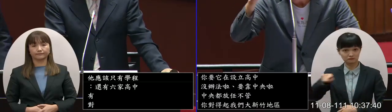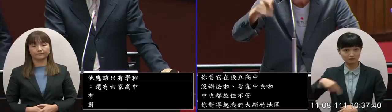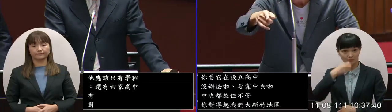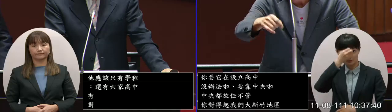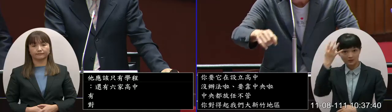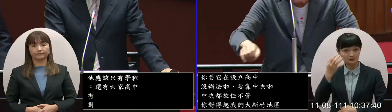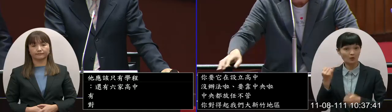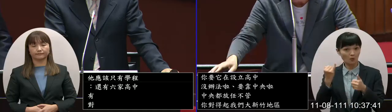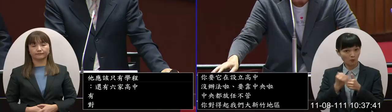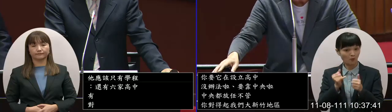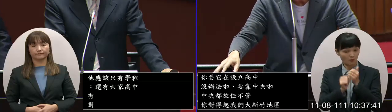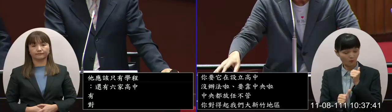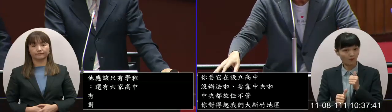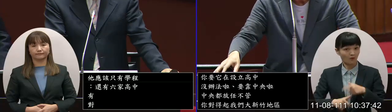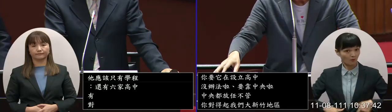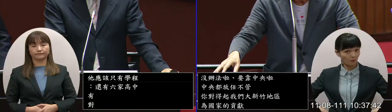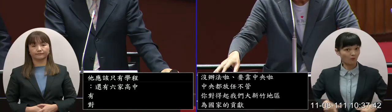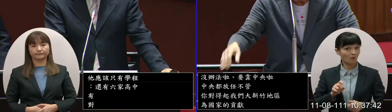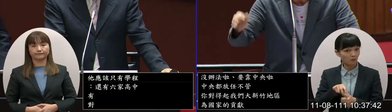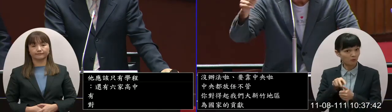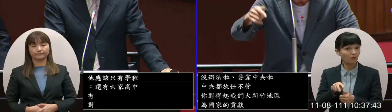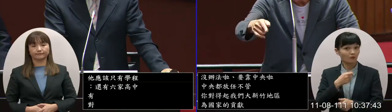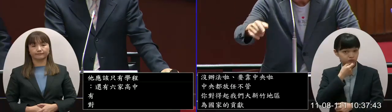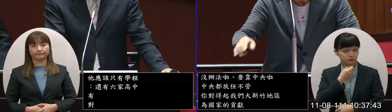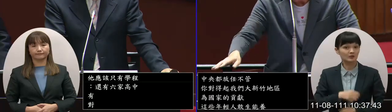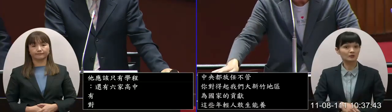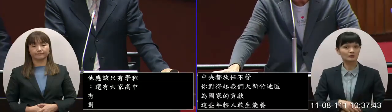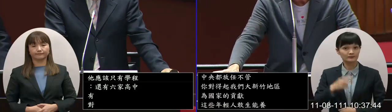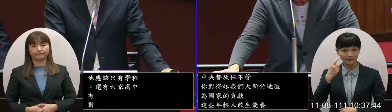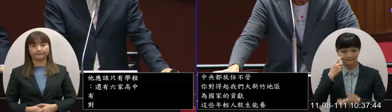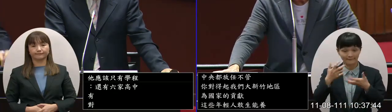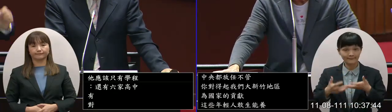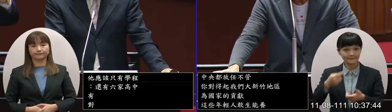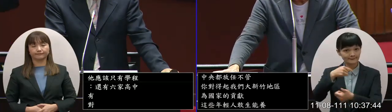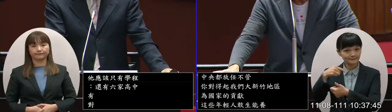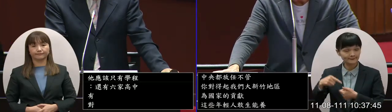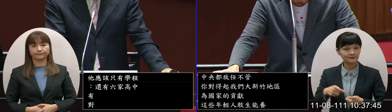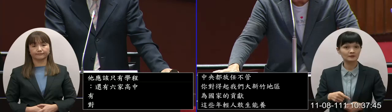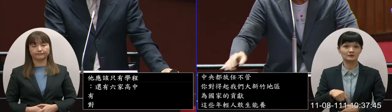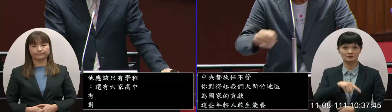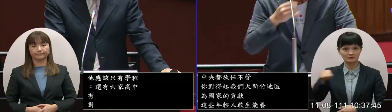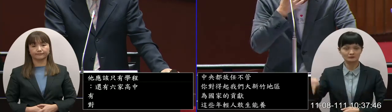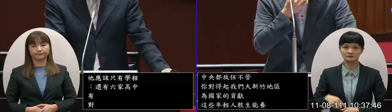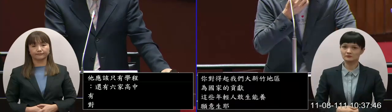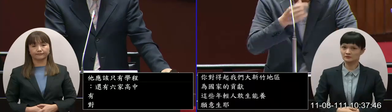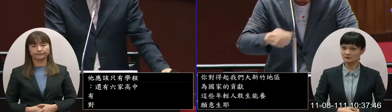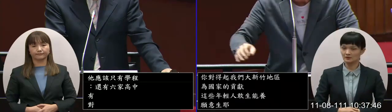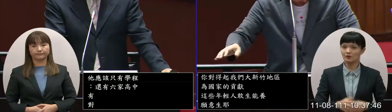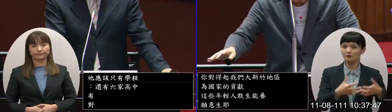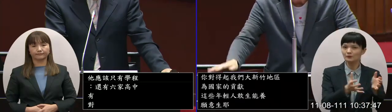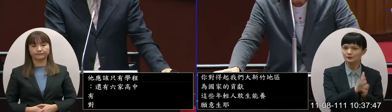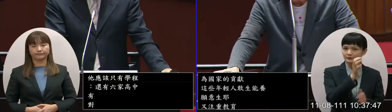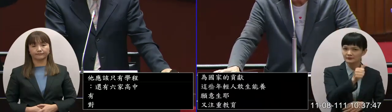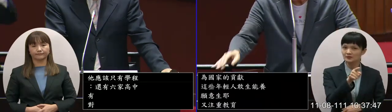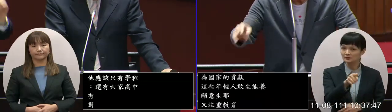养，玩一些呢，啊，又注重教育。部长承诺一